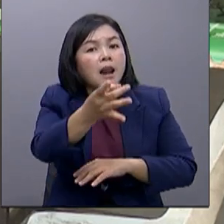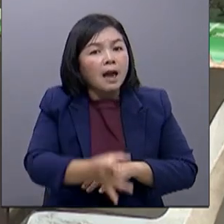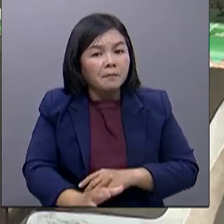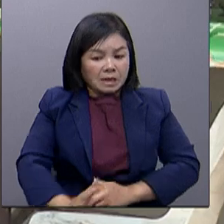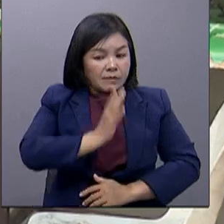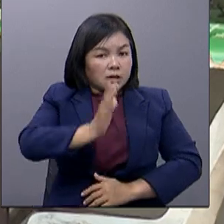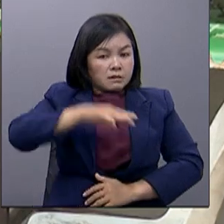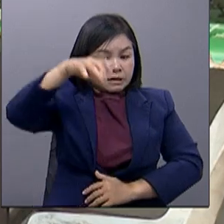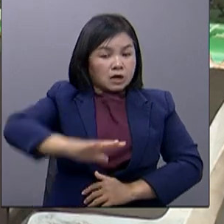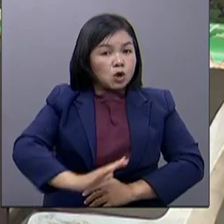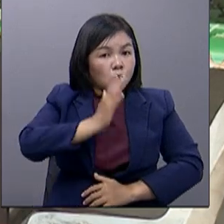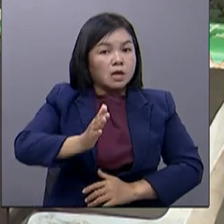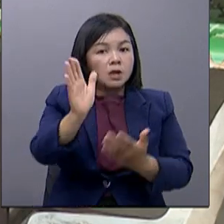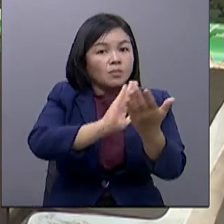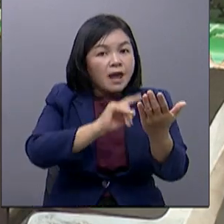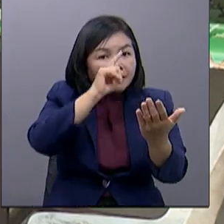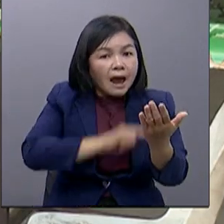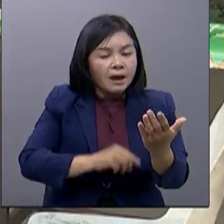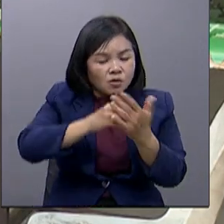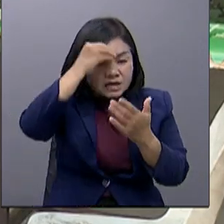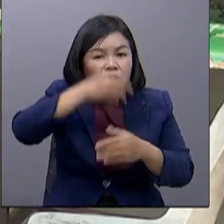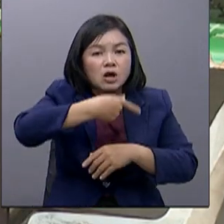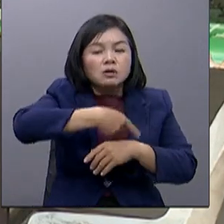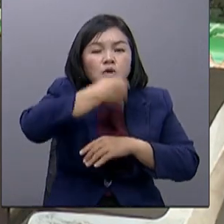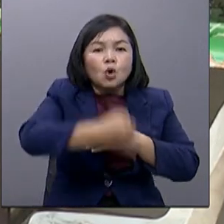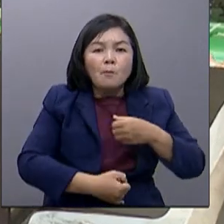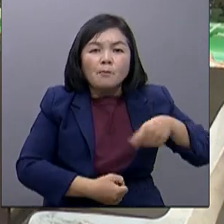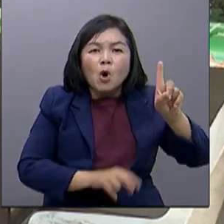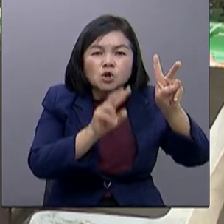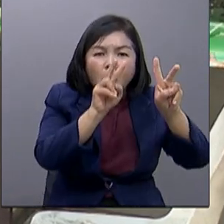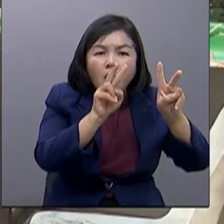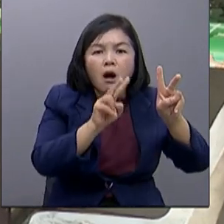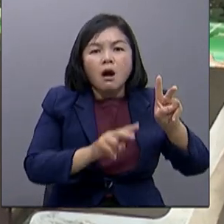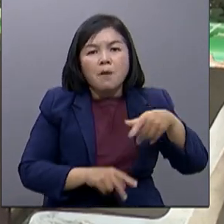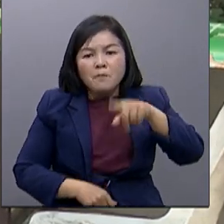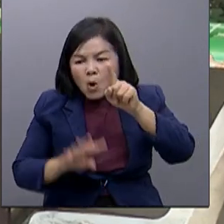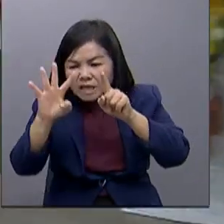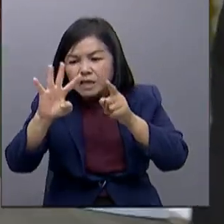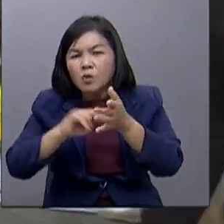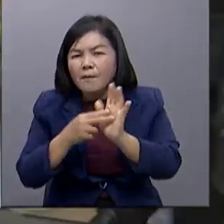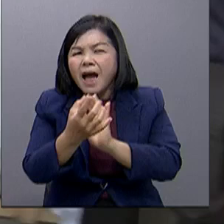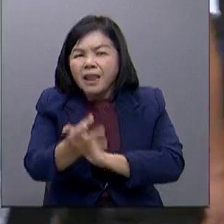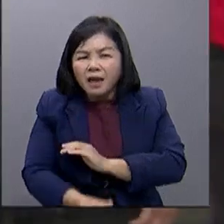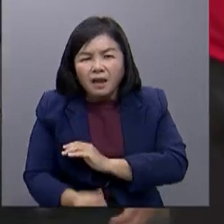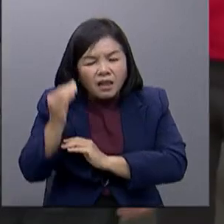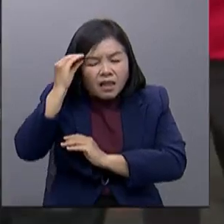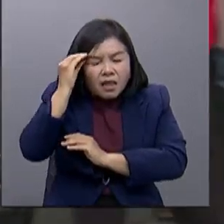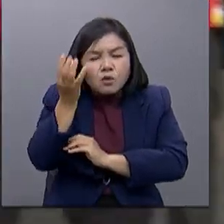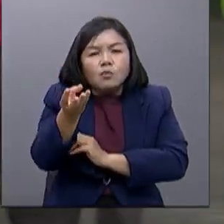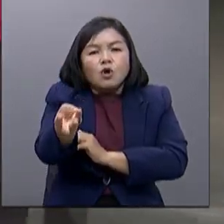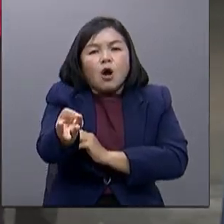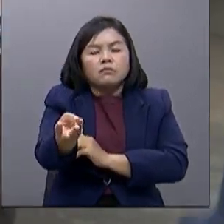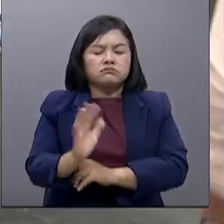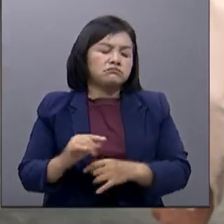สูงของประเทศแล้วคุณเอาคนป 2ป 4เข้ามาสมัครผมหมายความว่าไงมันไม่ใช่่ะครับสำหรับ